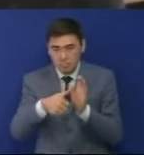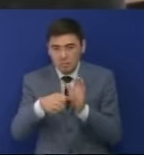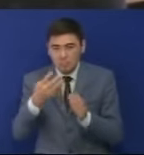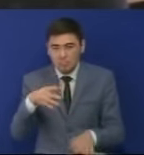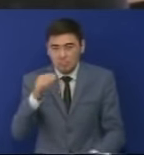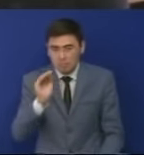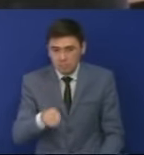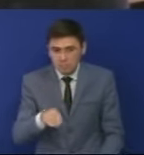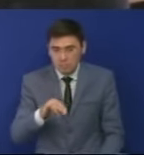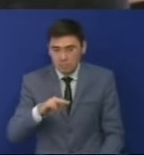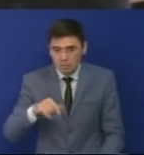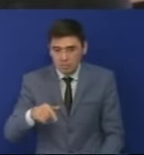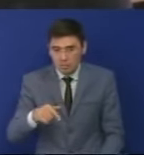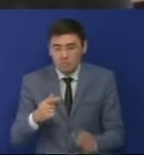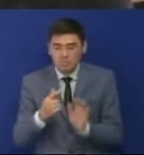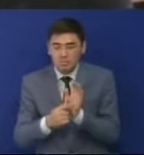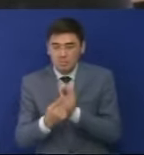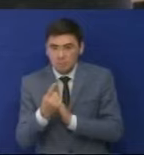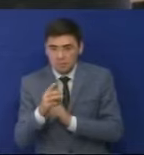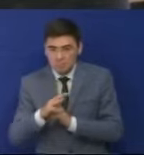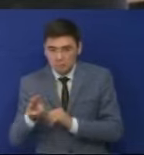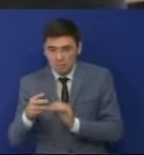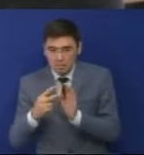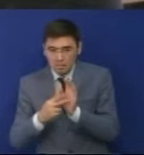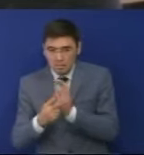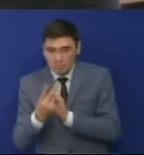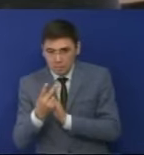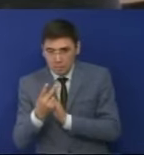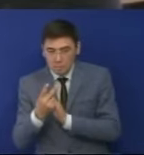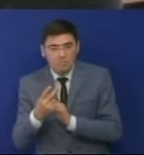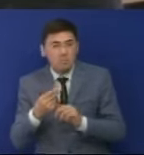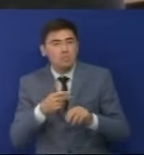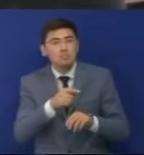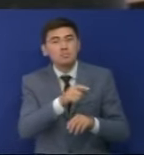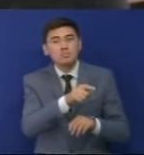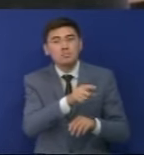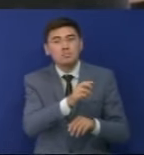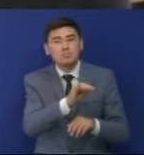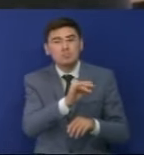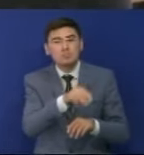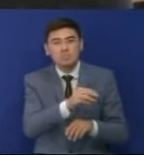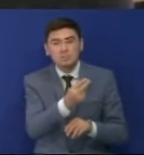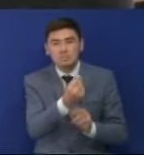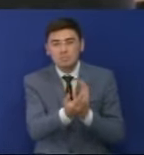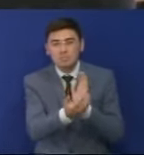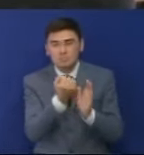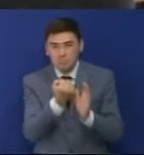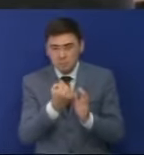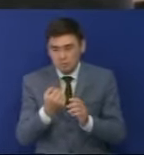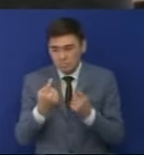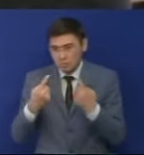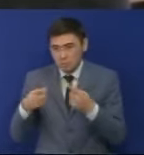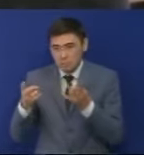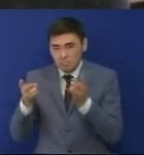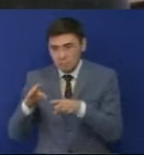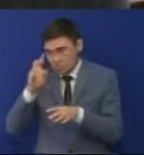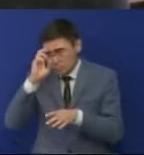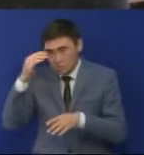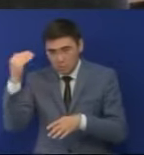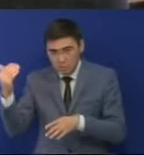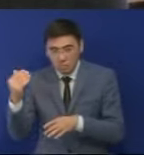1 миллиард 1 миллион 640 мың теңге бөлінді. Оның 71 миллион 82 мың теңгесі жергілікті бюджеттен бөлінген. Қалған қаражат республикалық бюджеттен